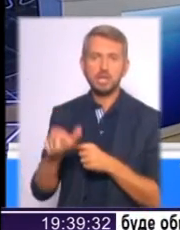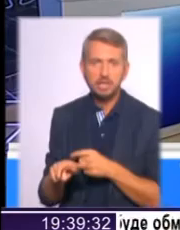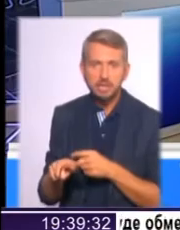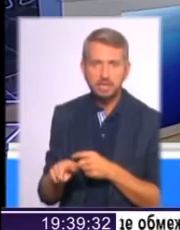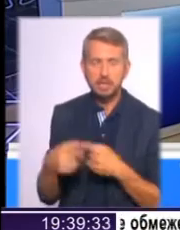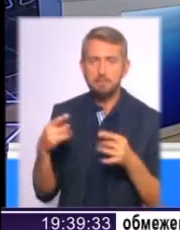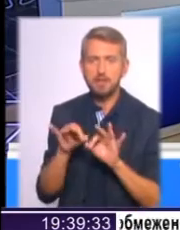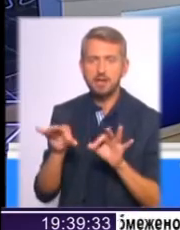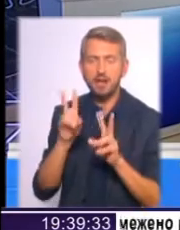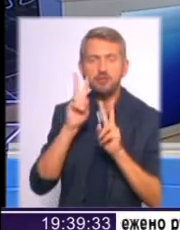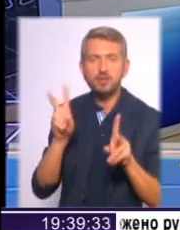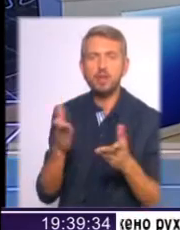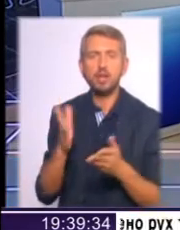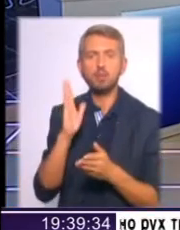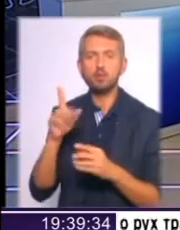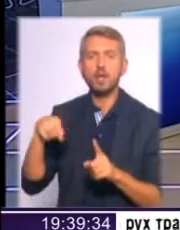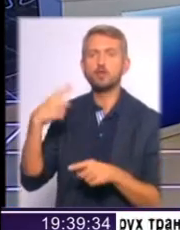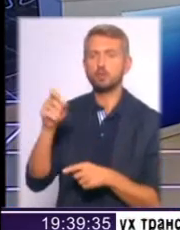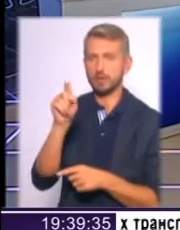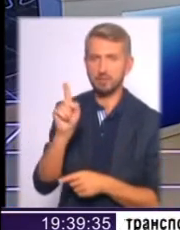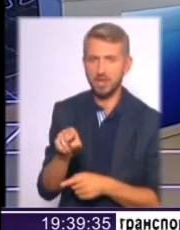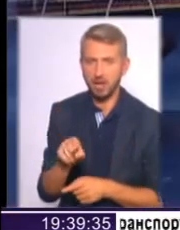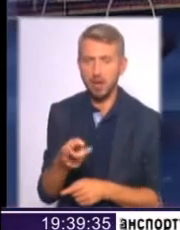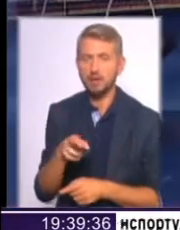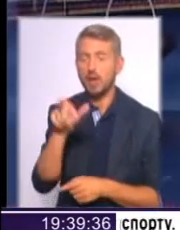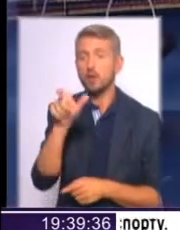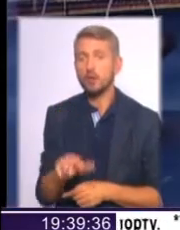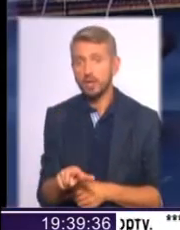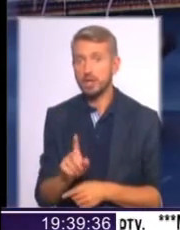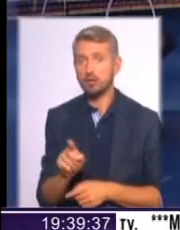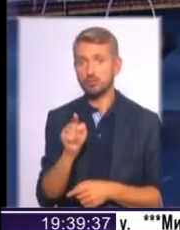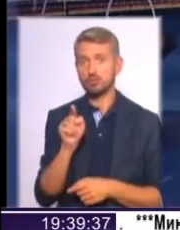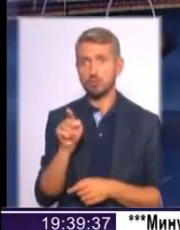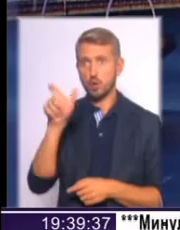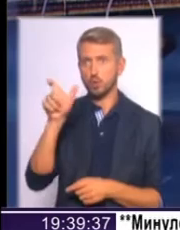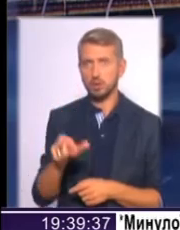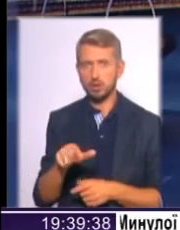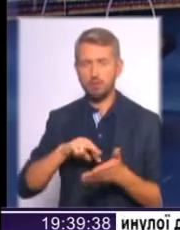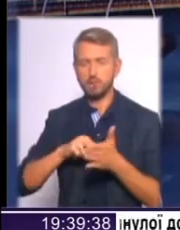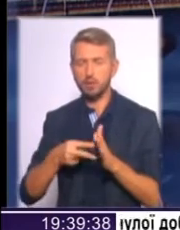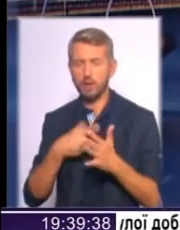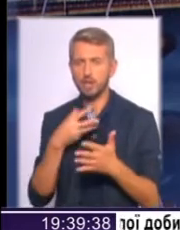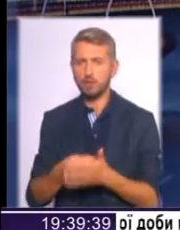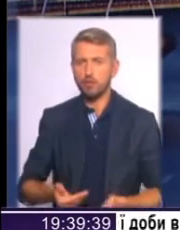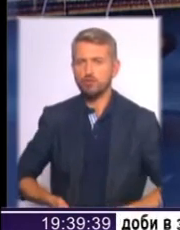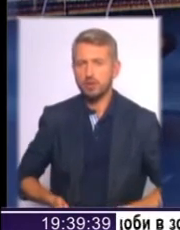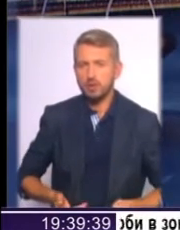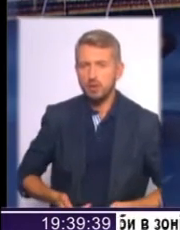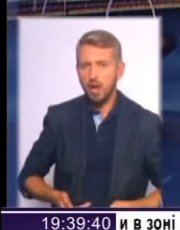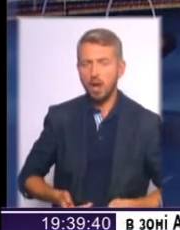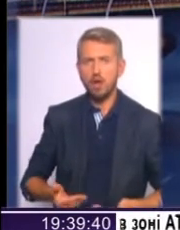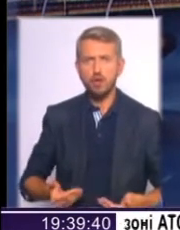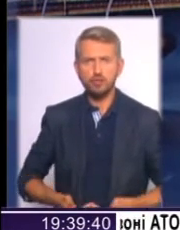знає, яке буде наступне запитання. А для людини, щоб вона розраховувала своє життя, жити в постійному стресі